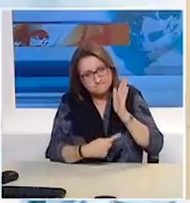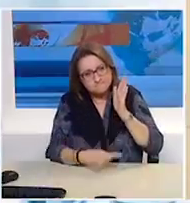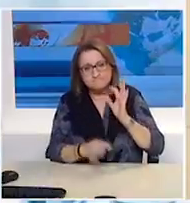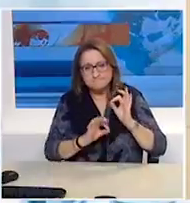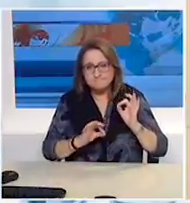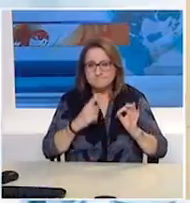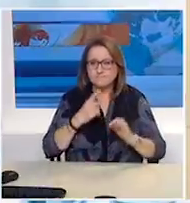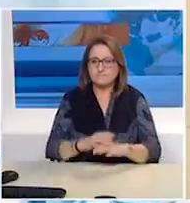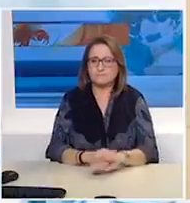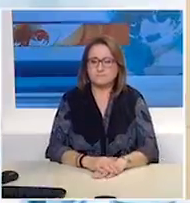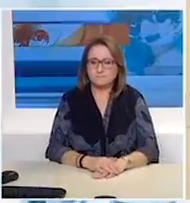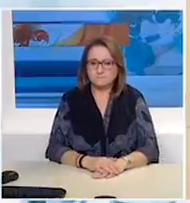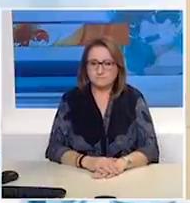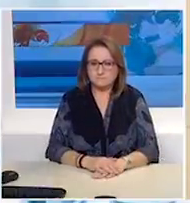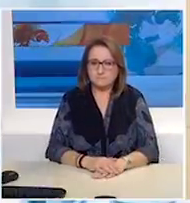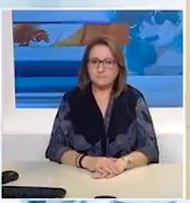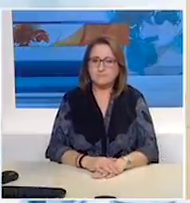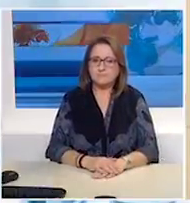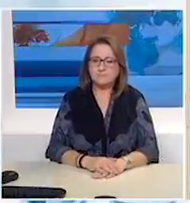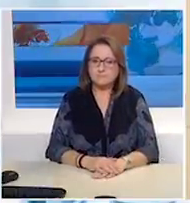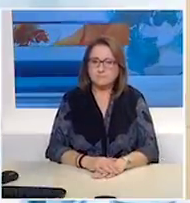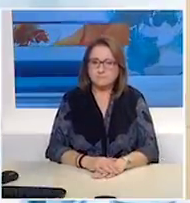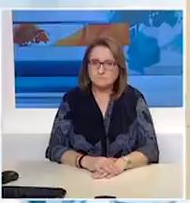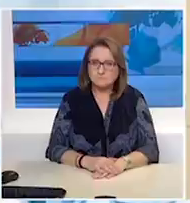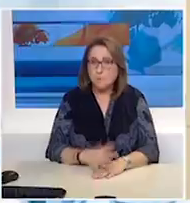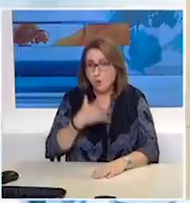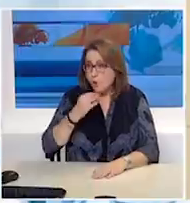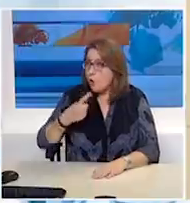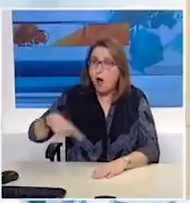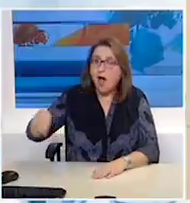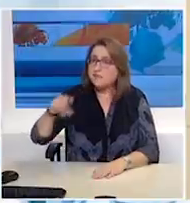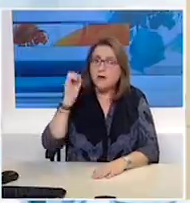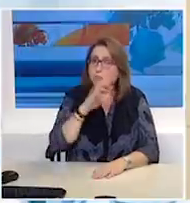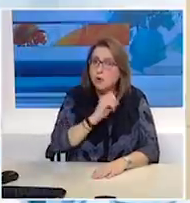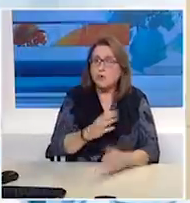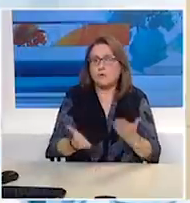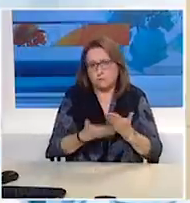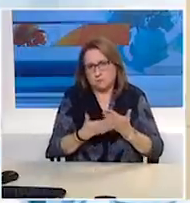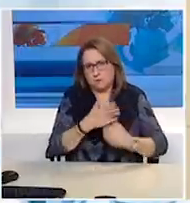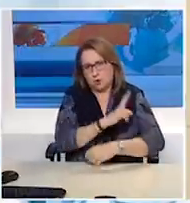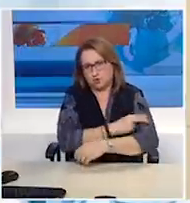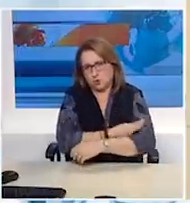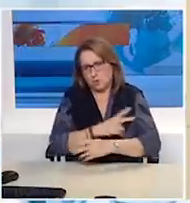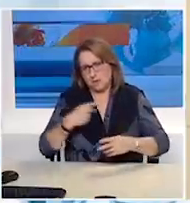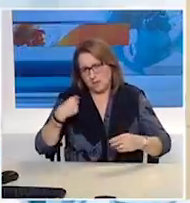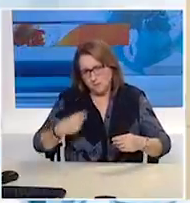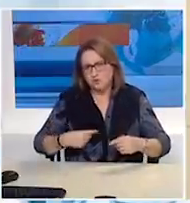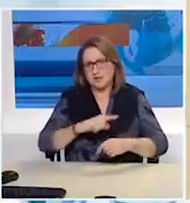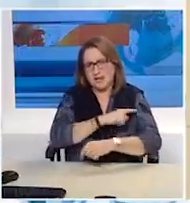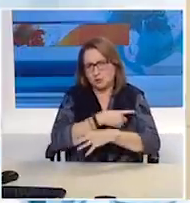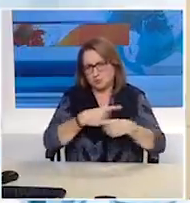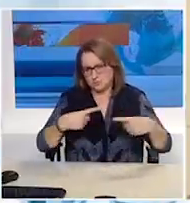υλικό διατέθηκε πού, στο Εθνικό Σύστημα Υγείας. Σε ό,τι αφορά τις κρατικές δαπάνες,